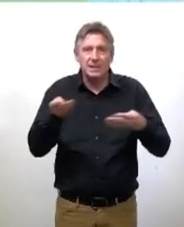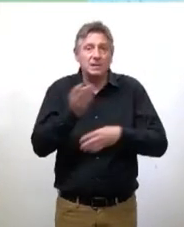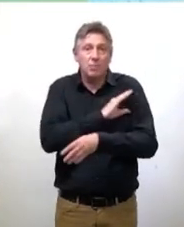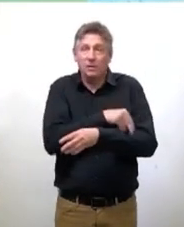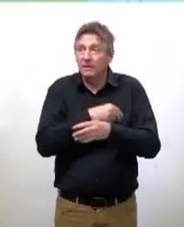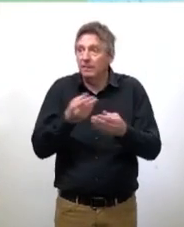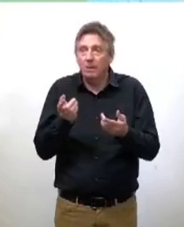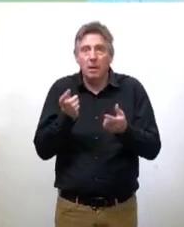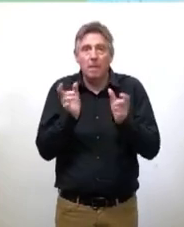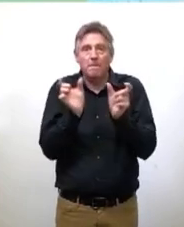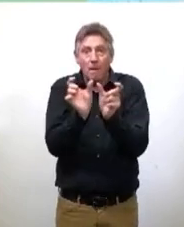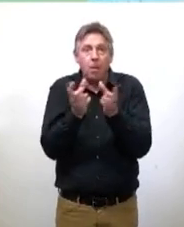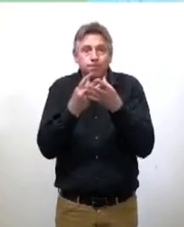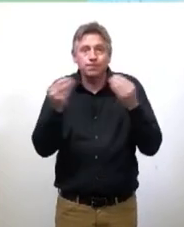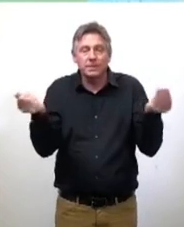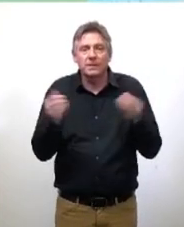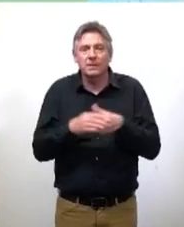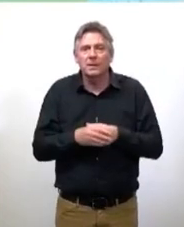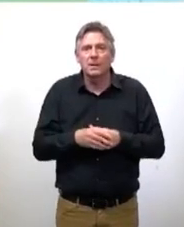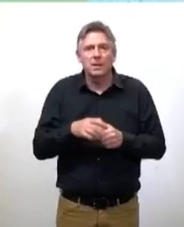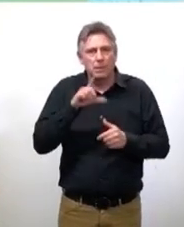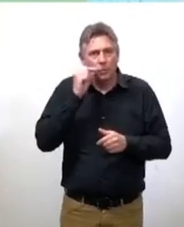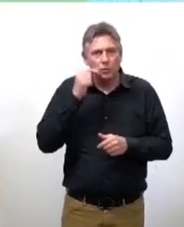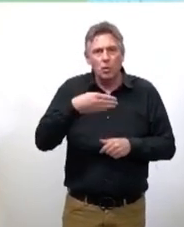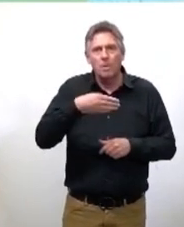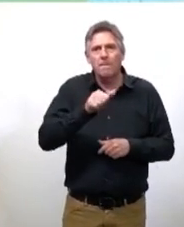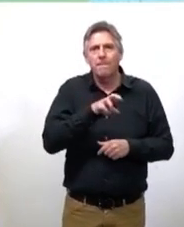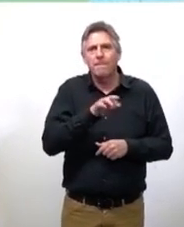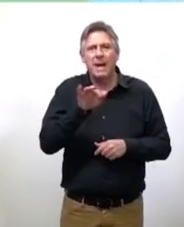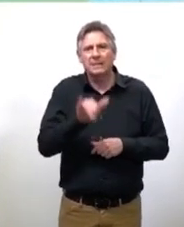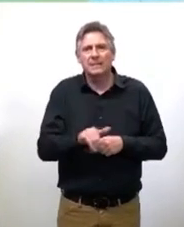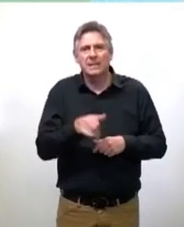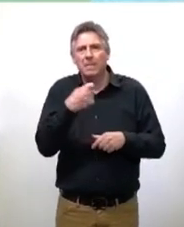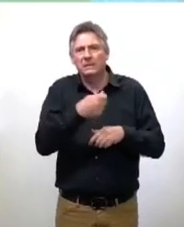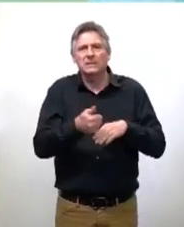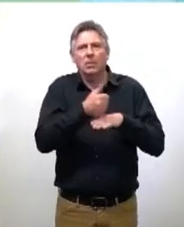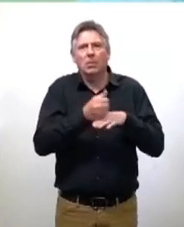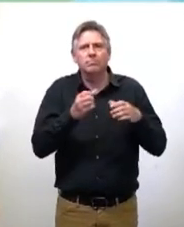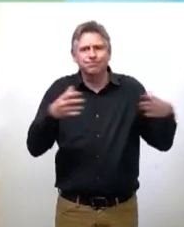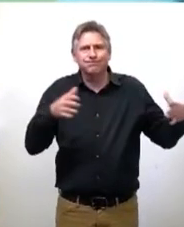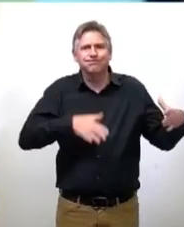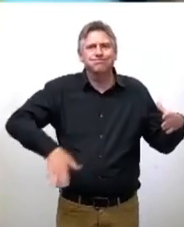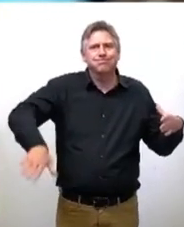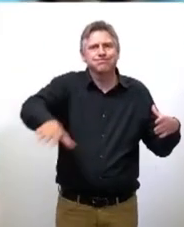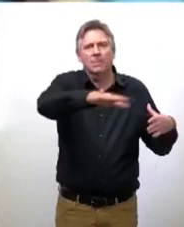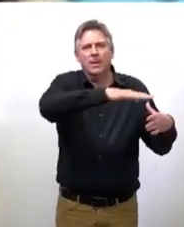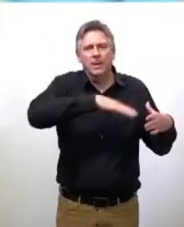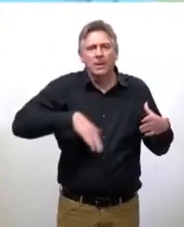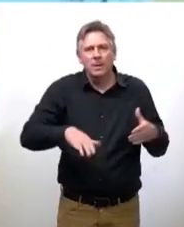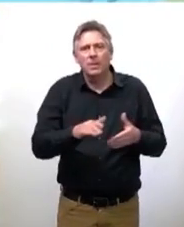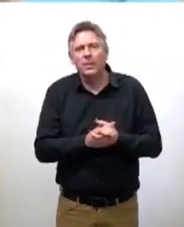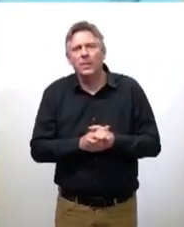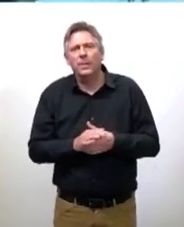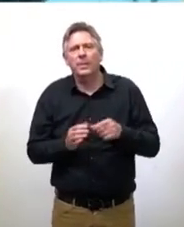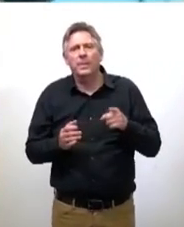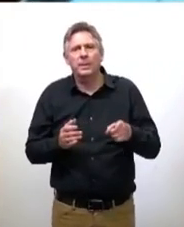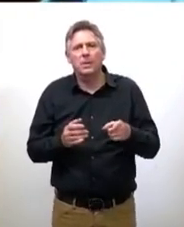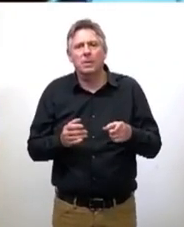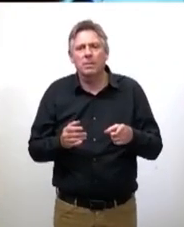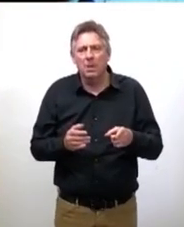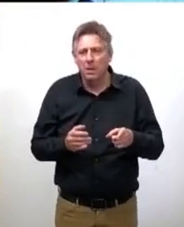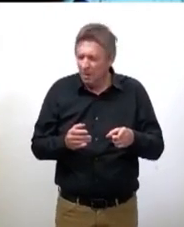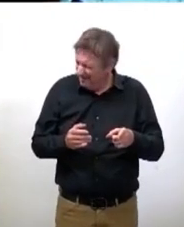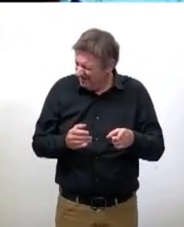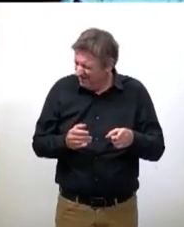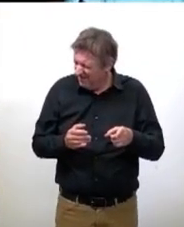l'Union Bordeaux-Bègles, Marty, a émis l'idée d'un naming du stade Chaban, de manière à garantir une rentrée financière supplémentaire au club, qui